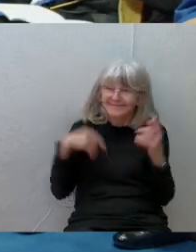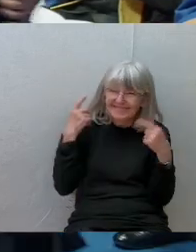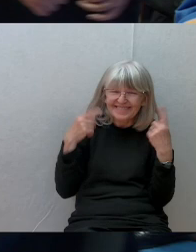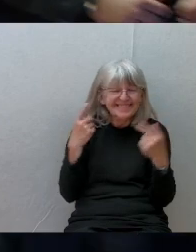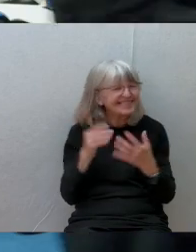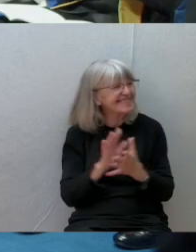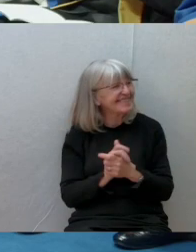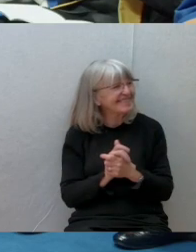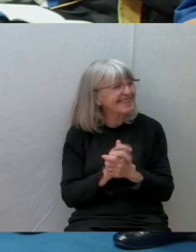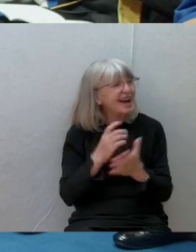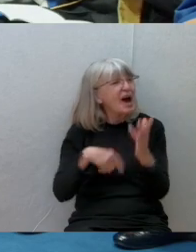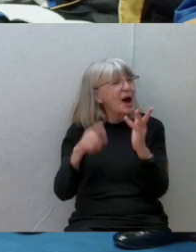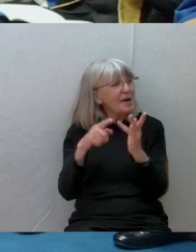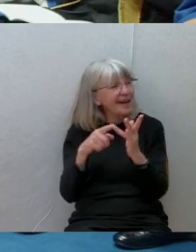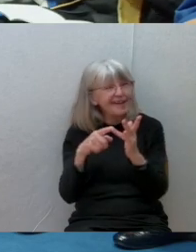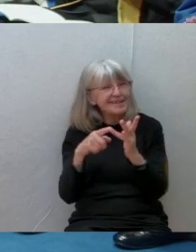Olamide Amau.